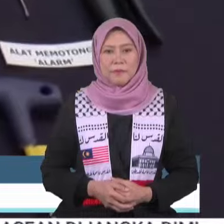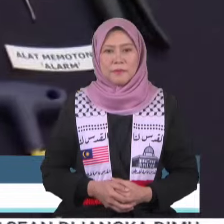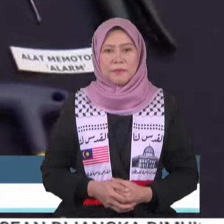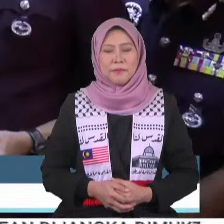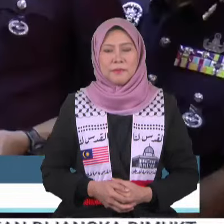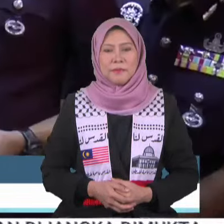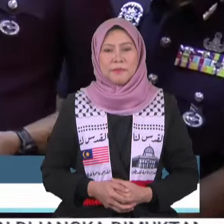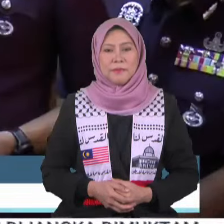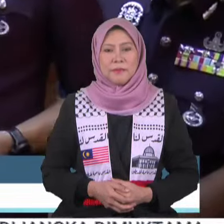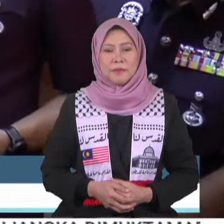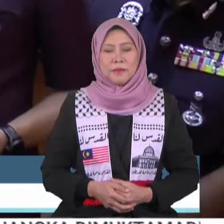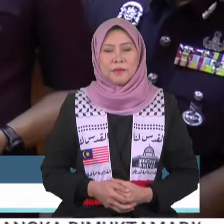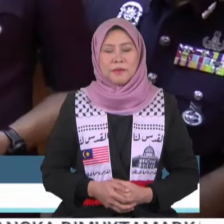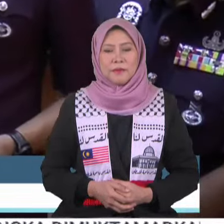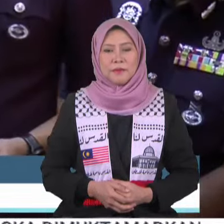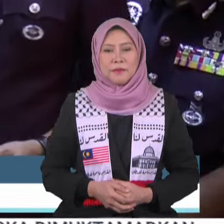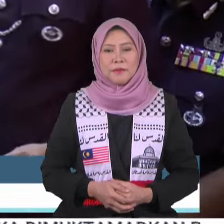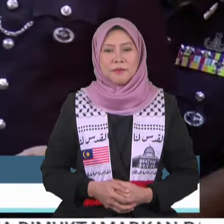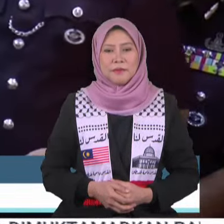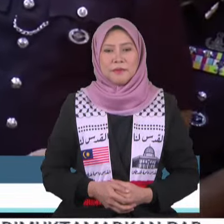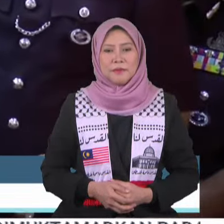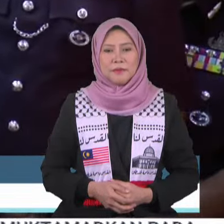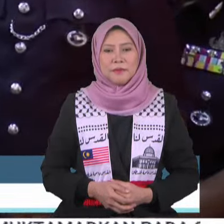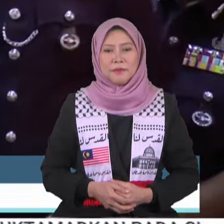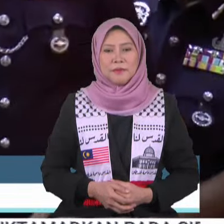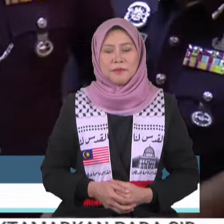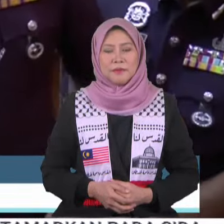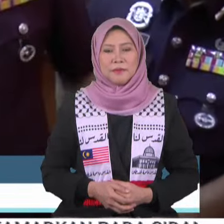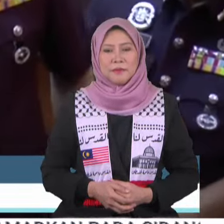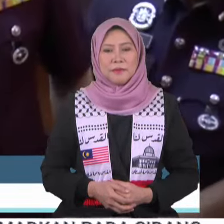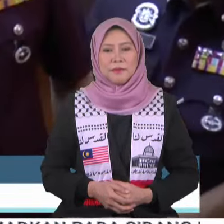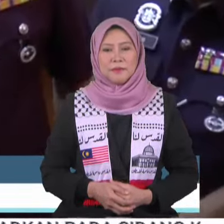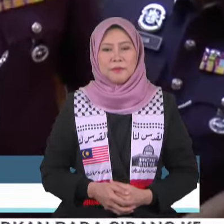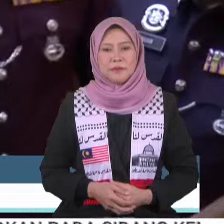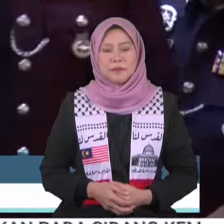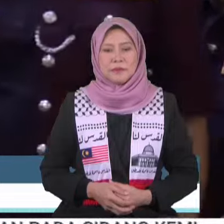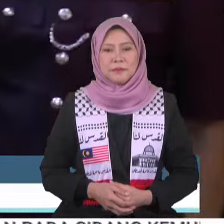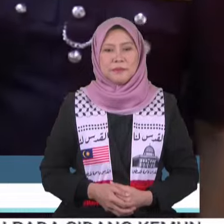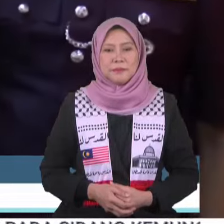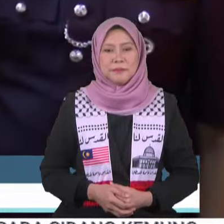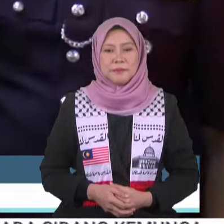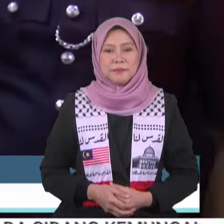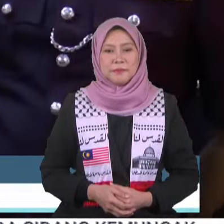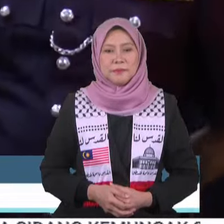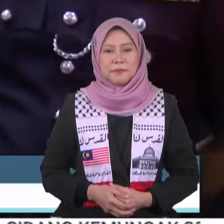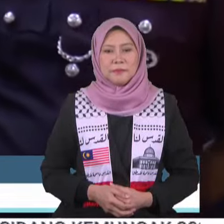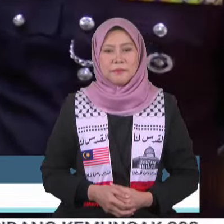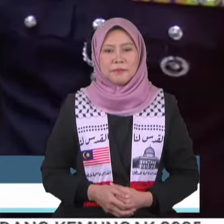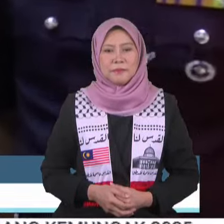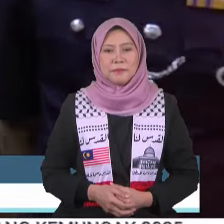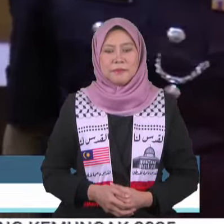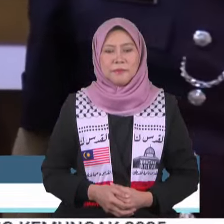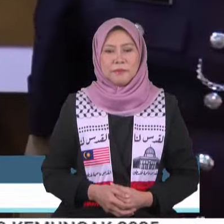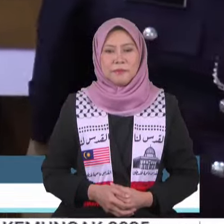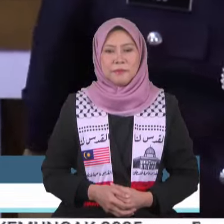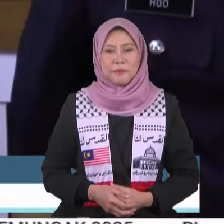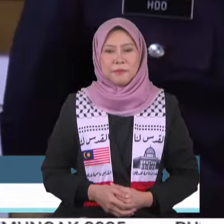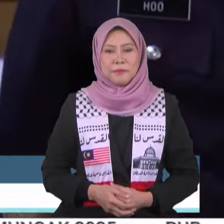mereka sasarkan dan tempat yang sesuai, di tempat yang sesuai, mereka akan